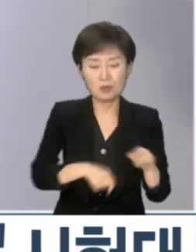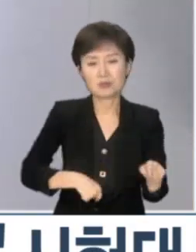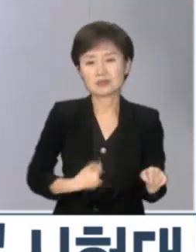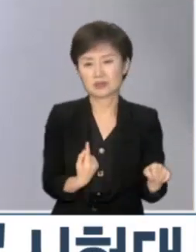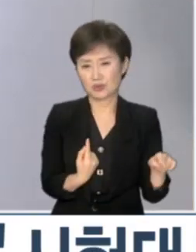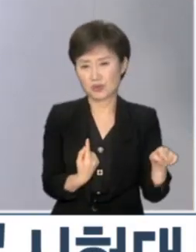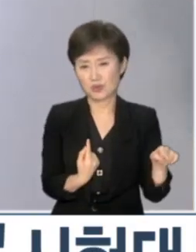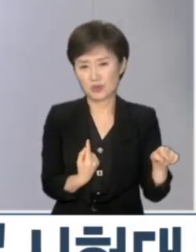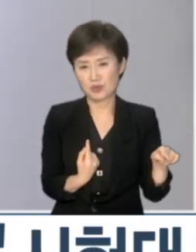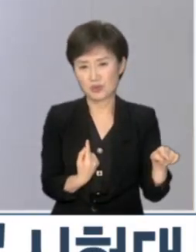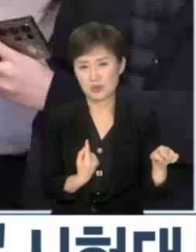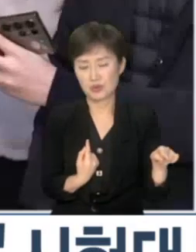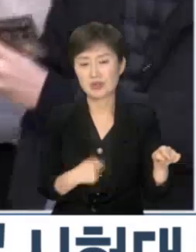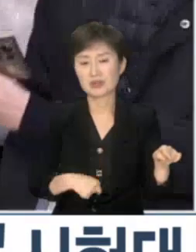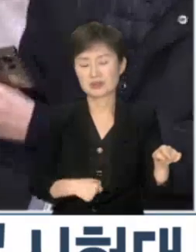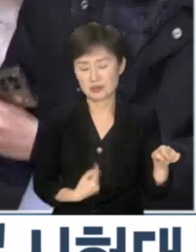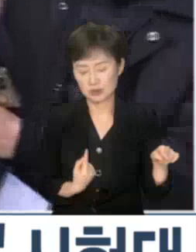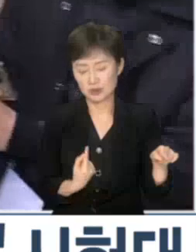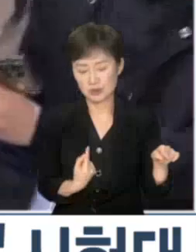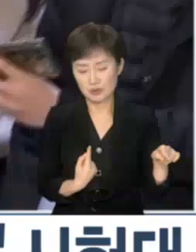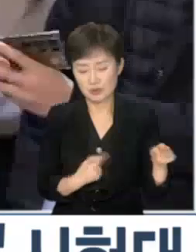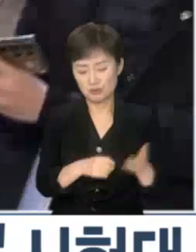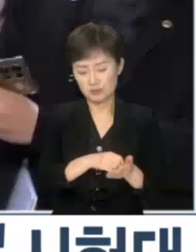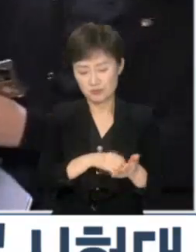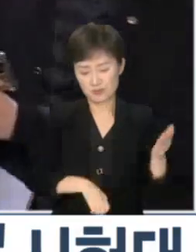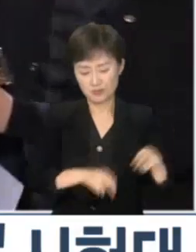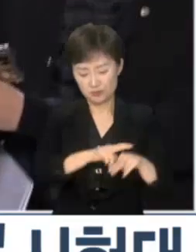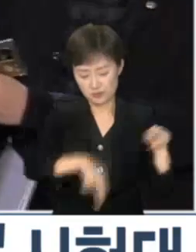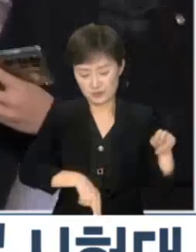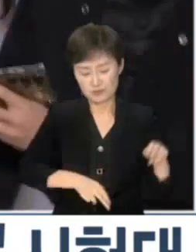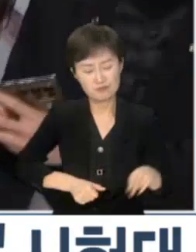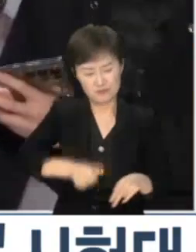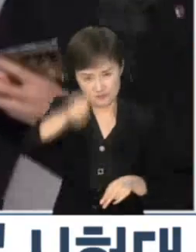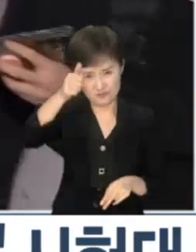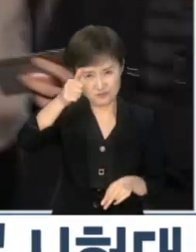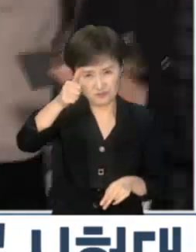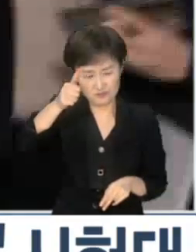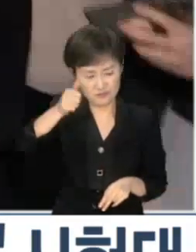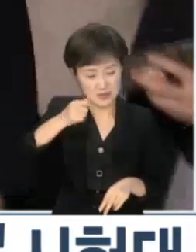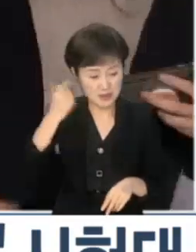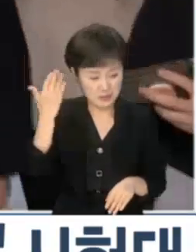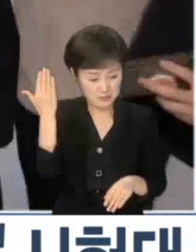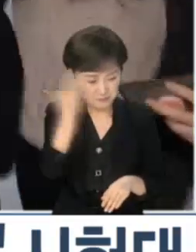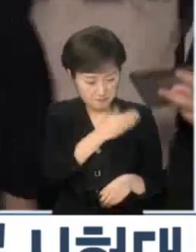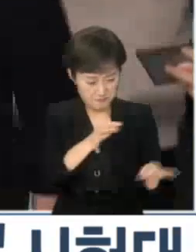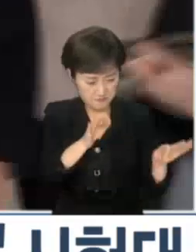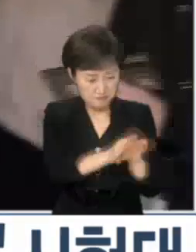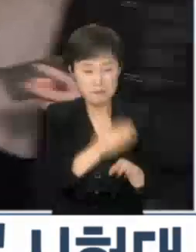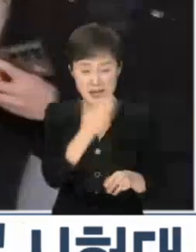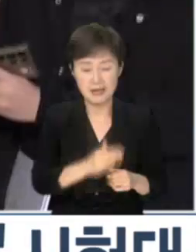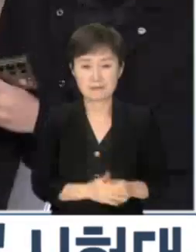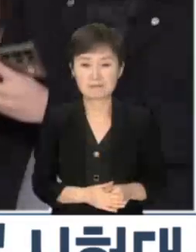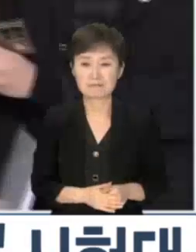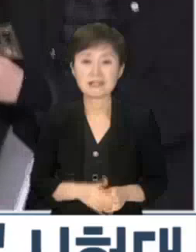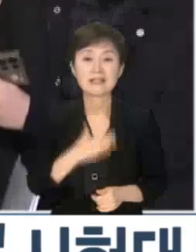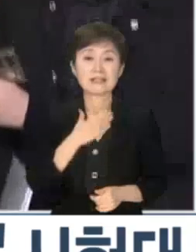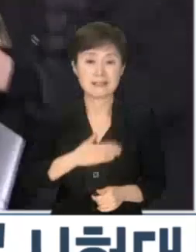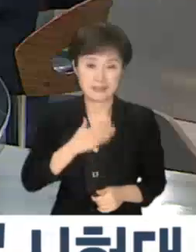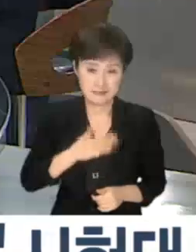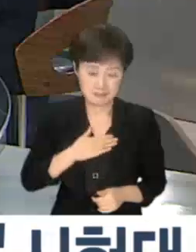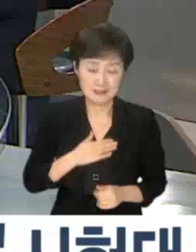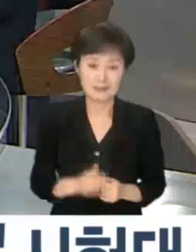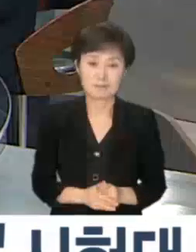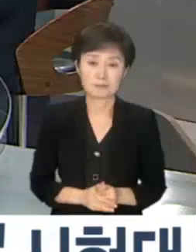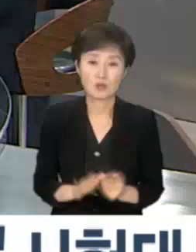스스로 이런 당에서 물러나는 방법이 아니겠나. 그것만이 오히려 이재명 대표가 사는 길이 아니겠나 그렇게 생각합니다. 예, 여기까지